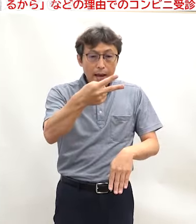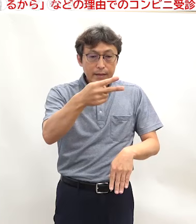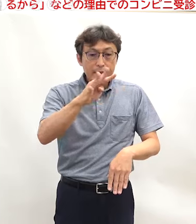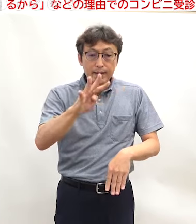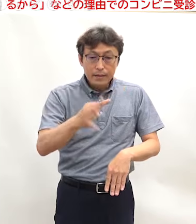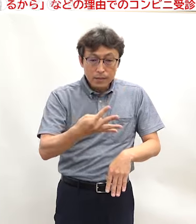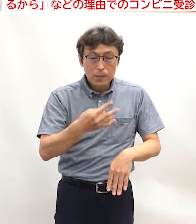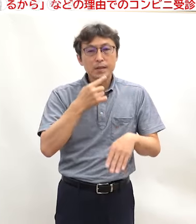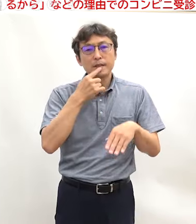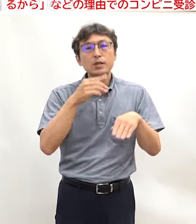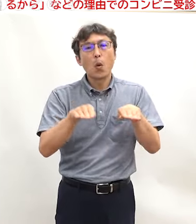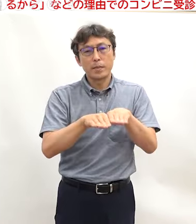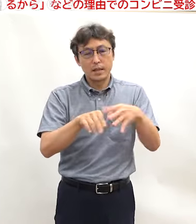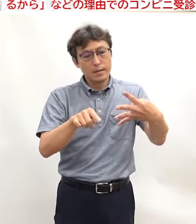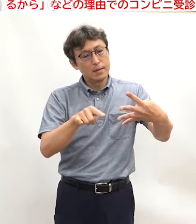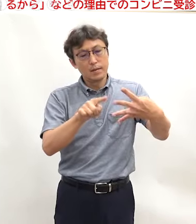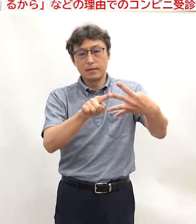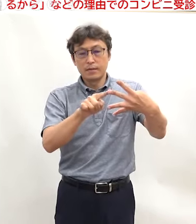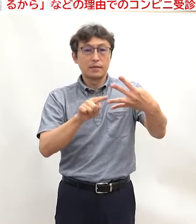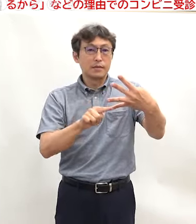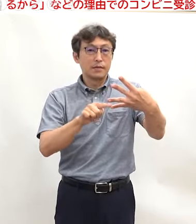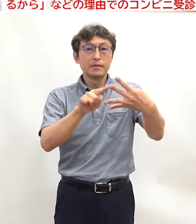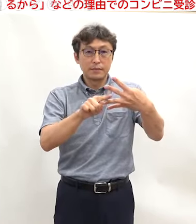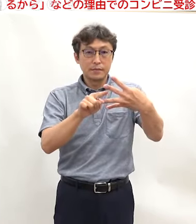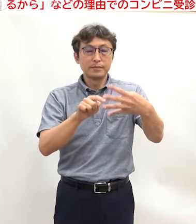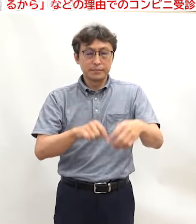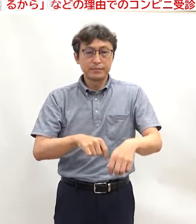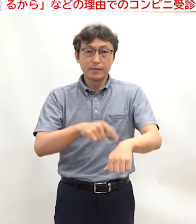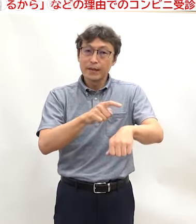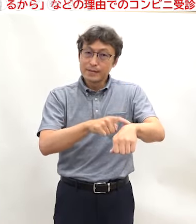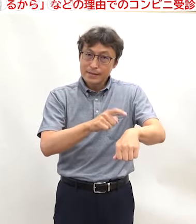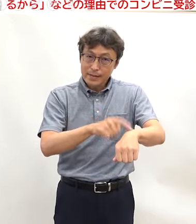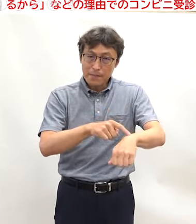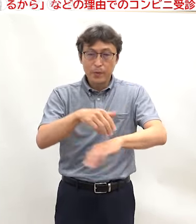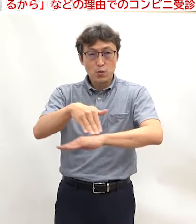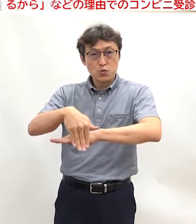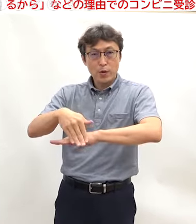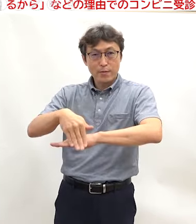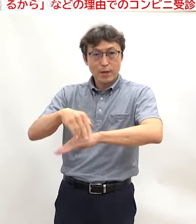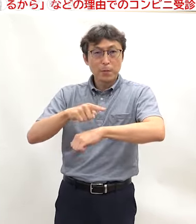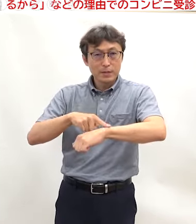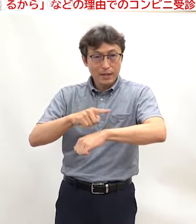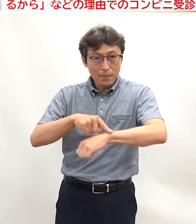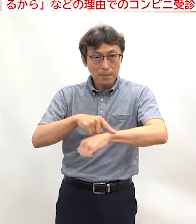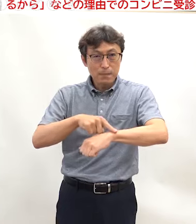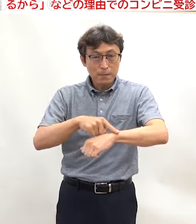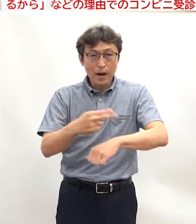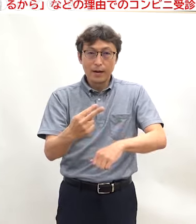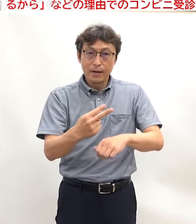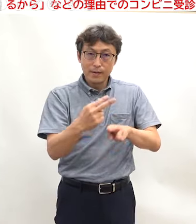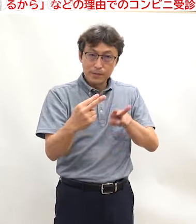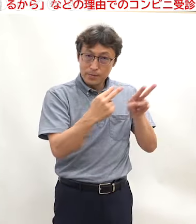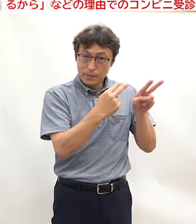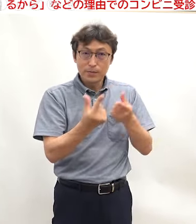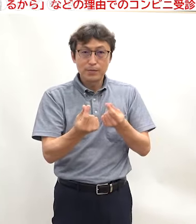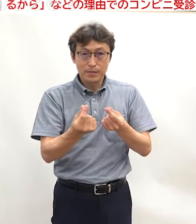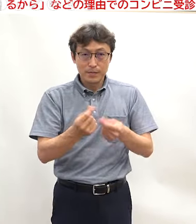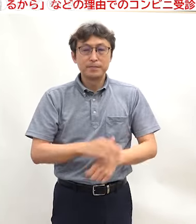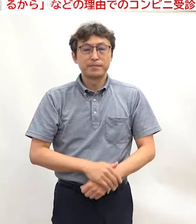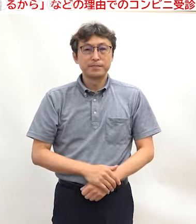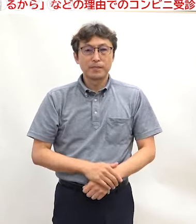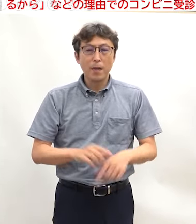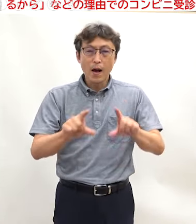日でありまして、それぞれ診療時間、受付時間はこのようになっております。体制はですね、通常は医師